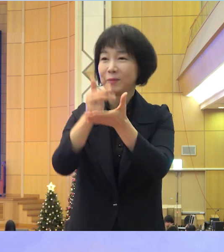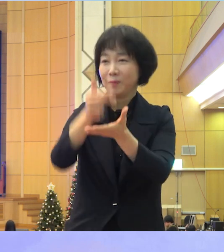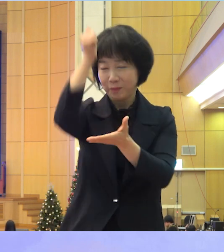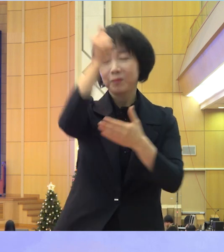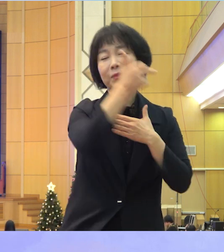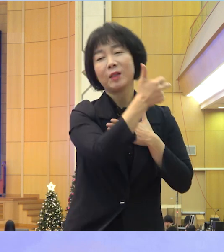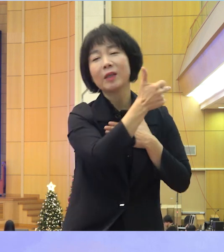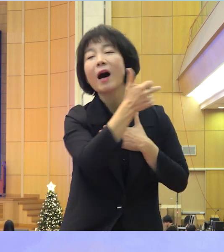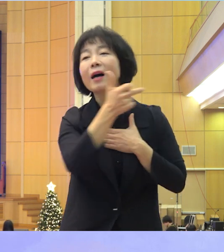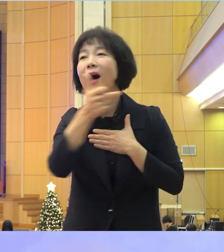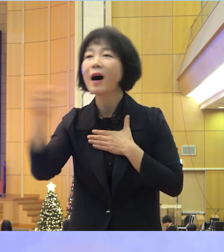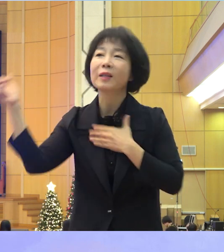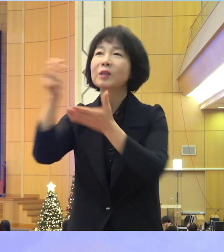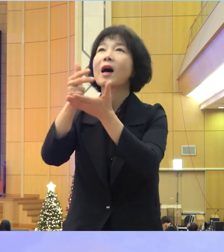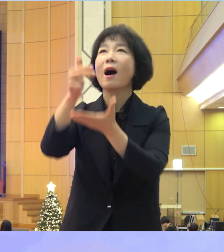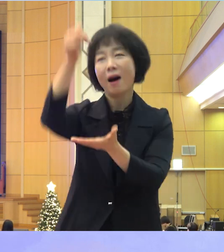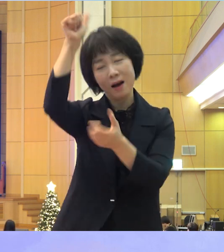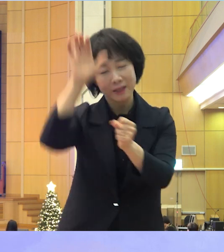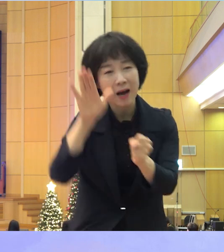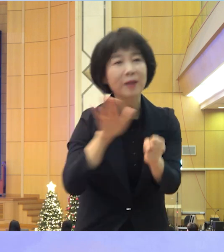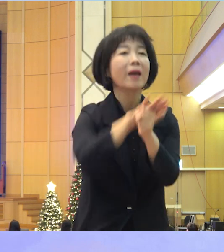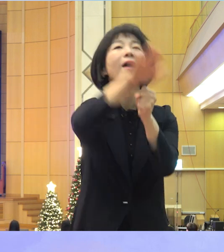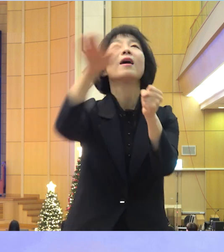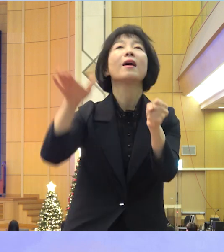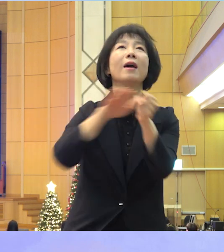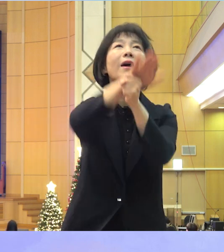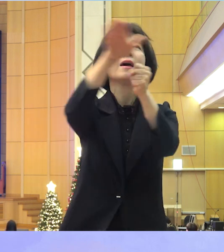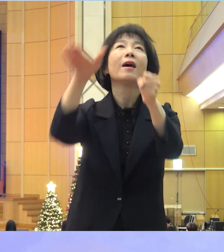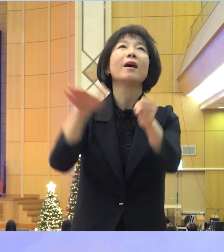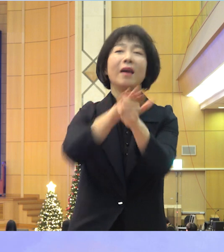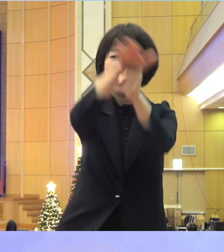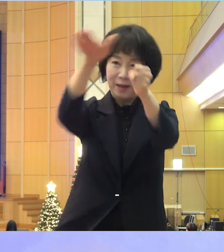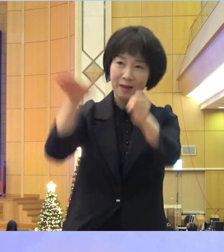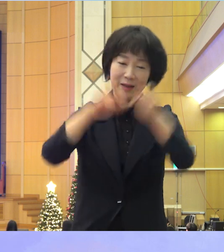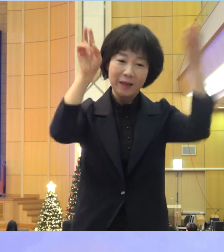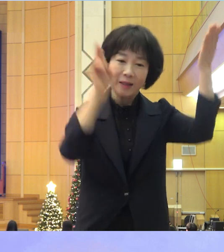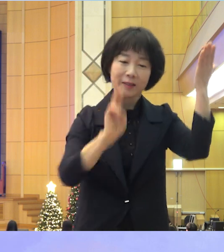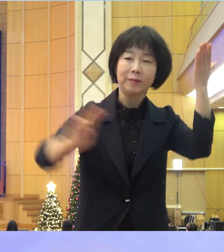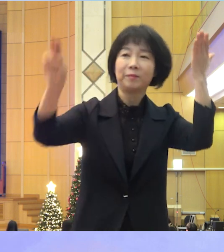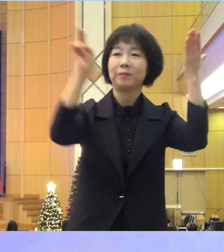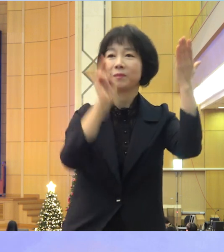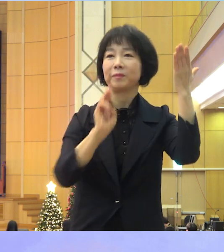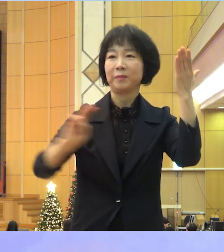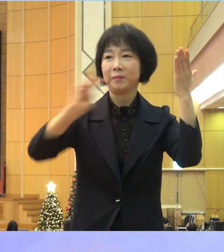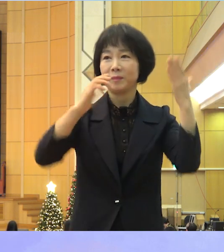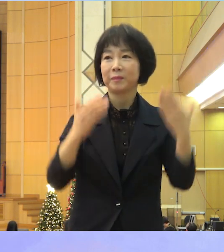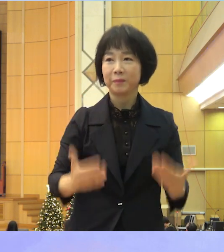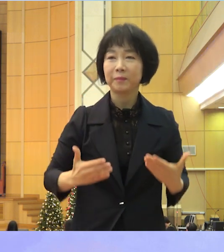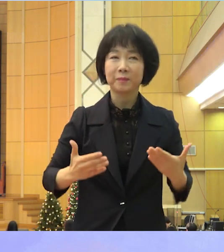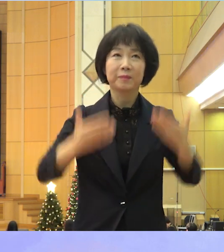변화되었네. 크신 주의 사랑 찬양해.